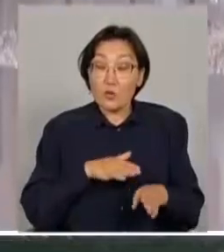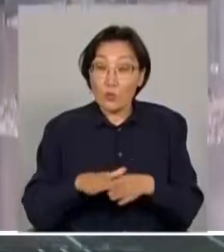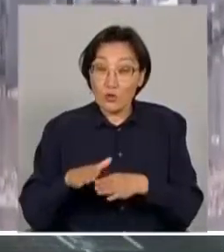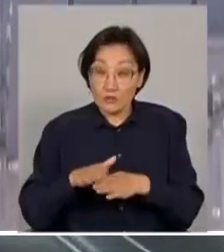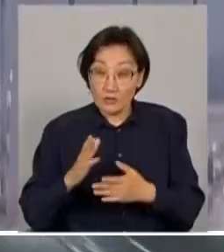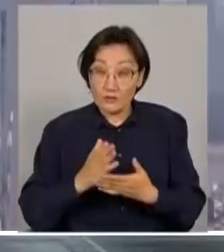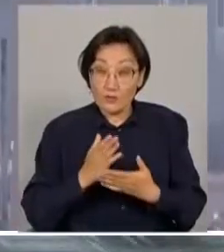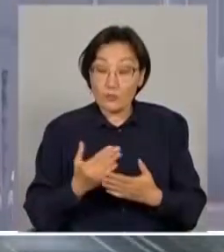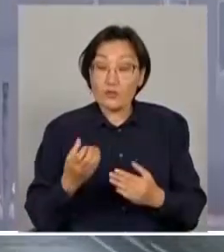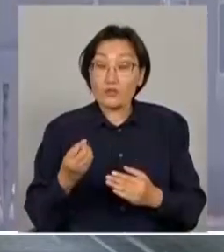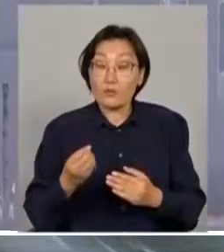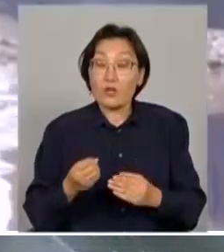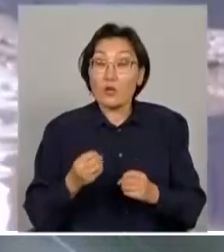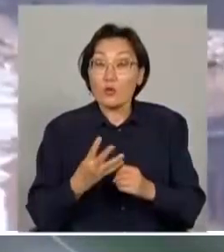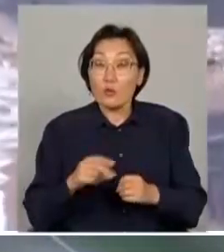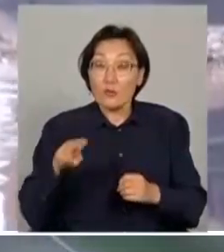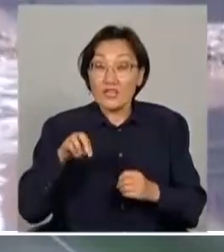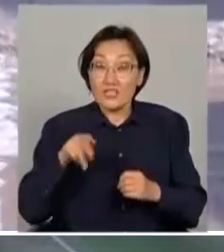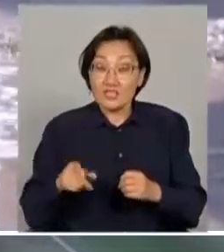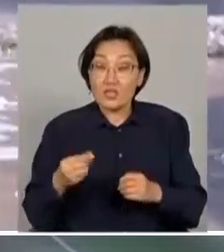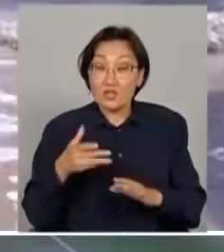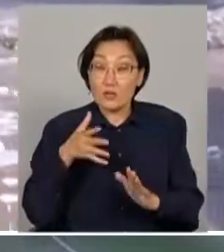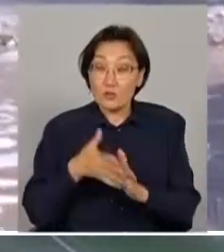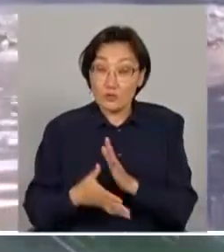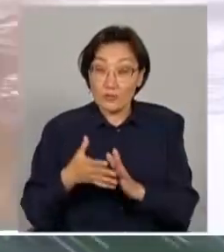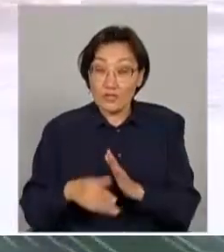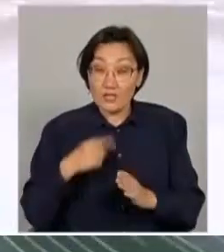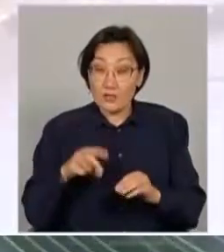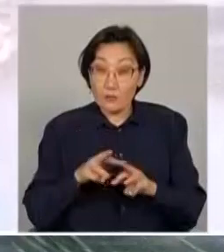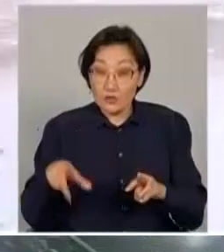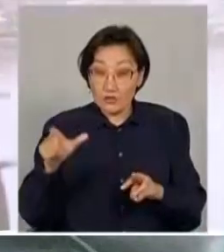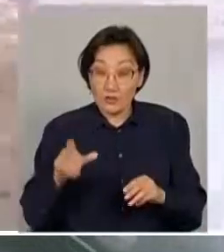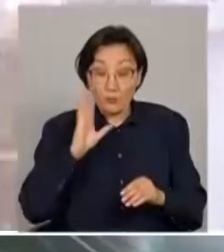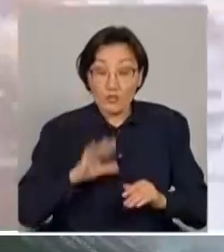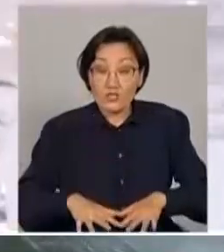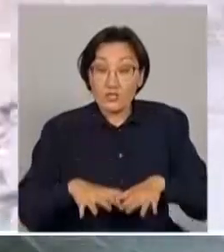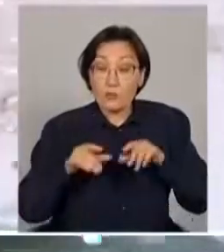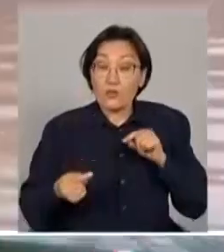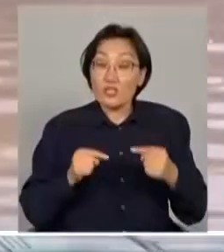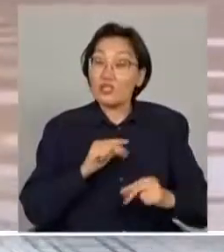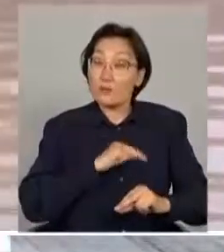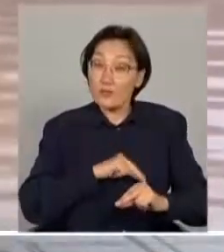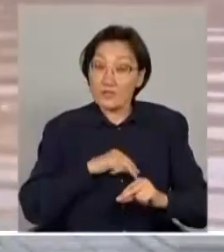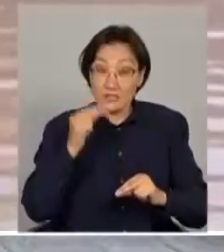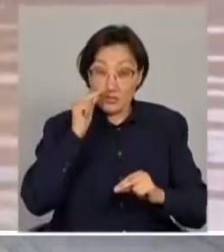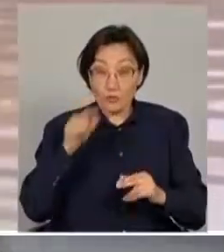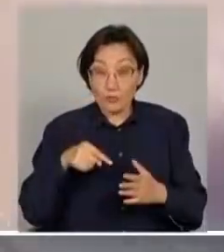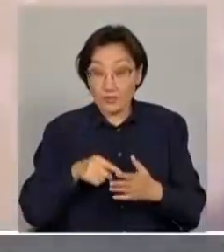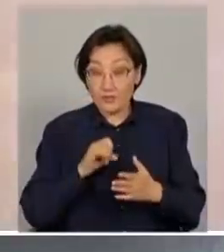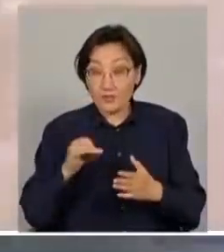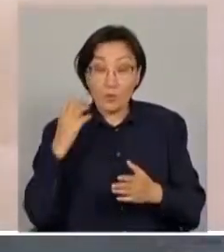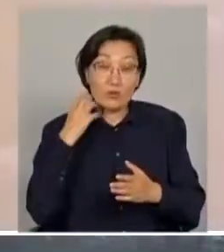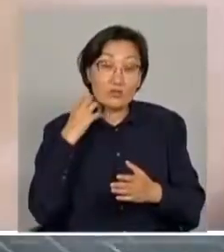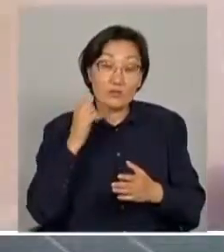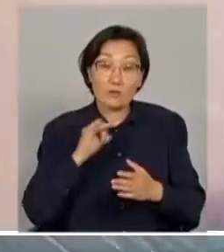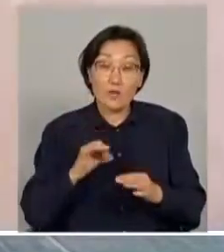орындалған екен. Оған 14 миллиард теңге жұмсалды дейді министр. Су тасқынына қарсы жұмысты Шымкент қаласы, Қызылорда